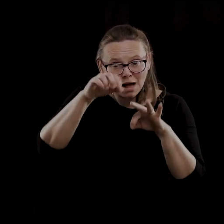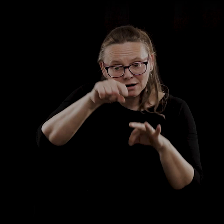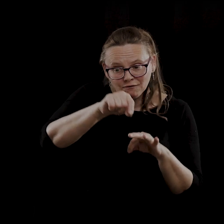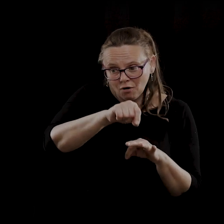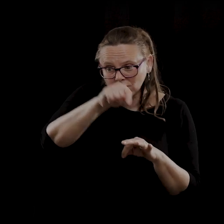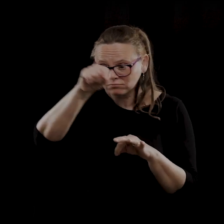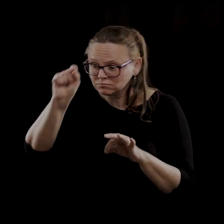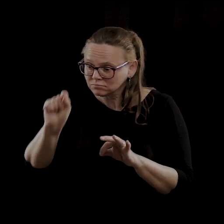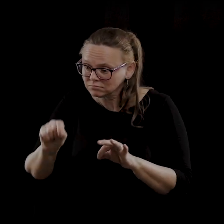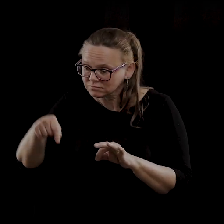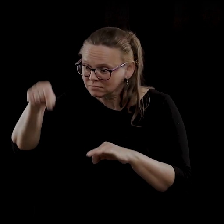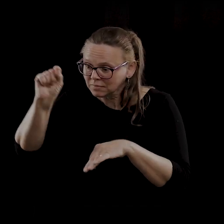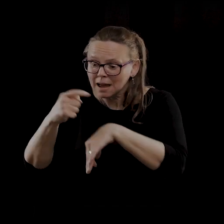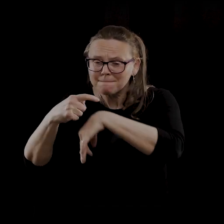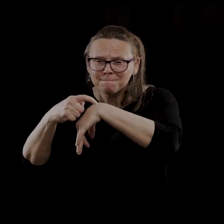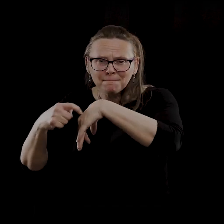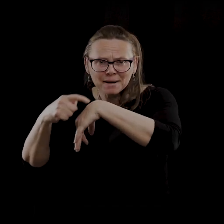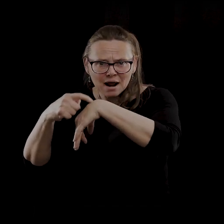na skledi.